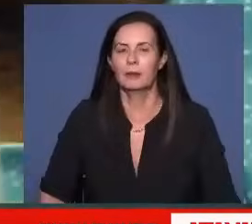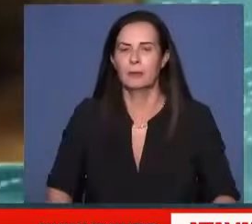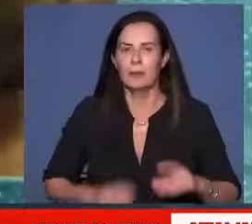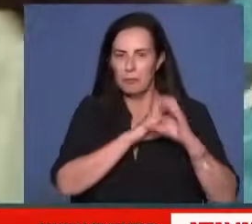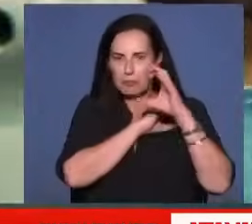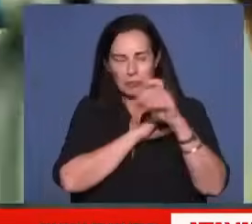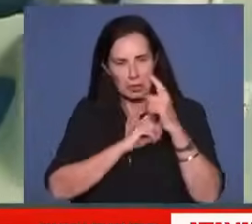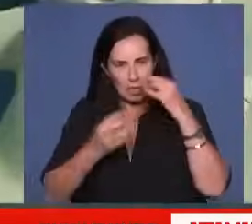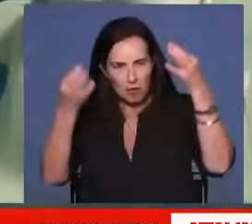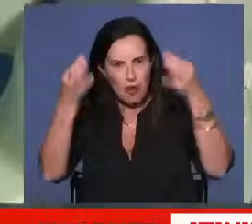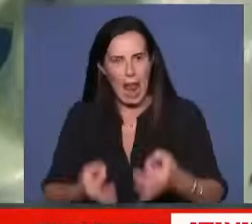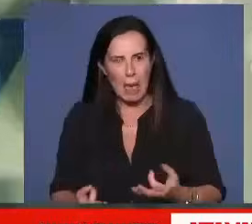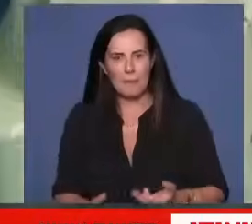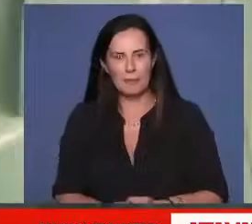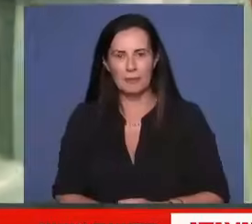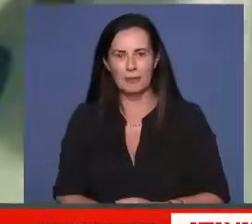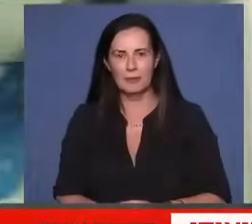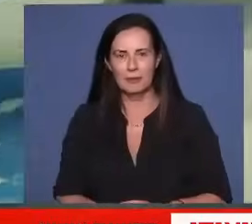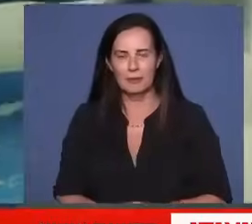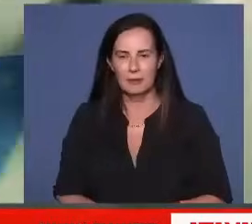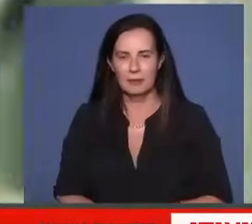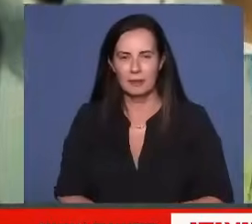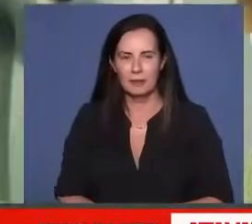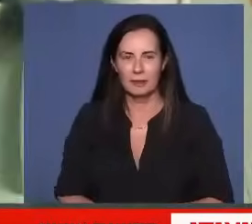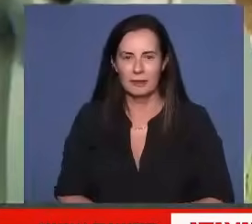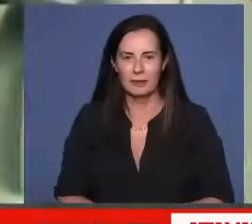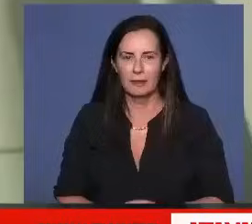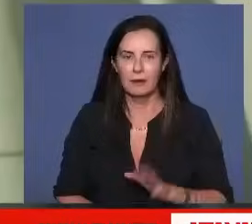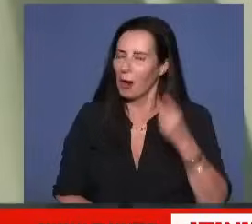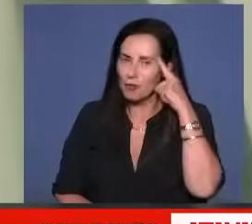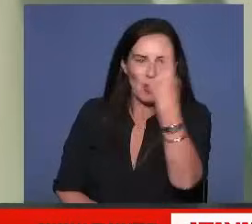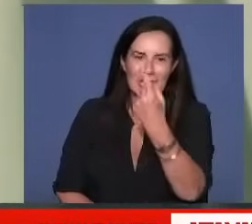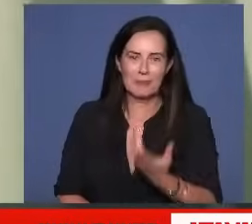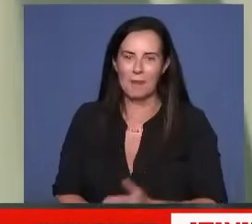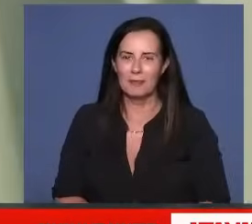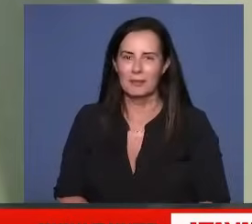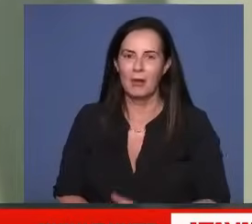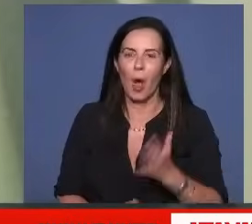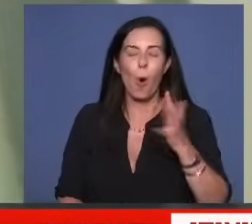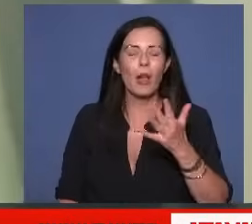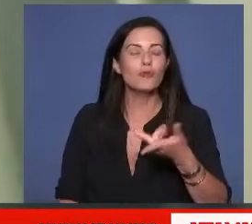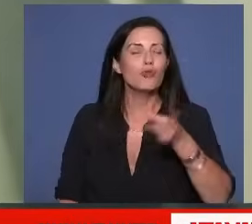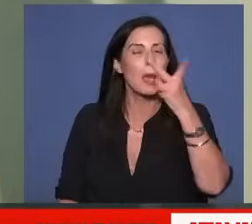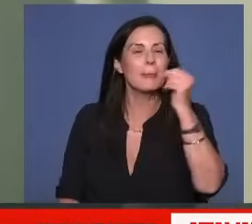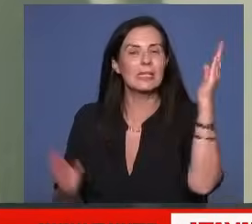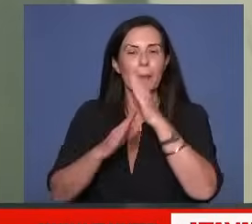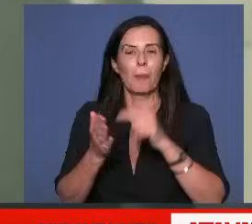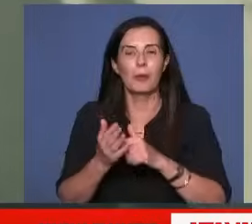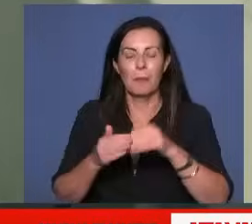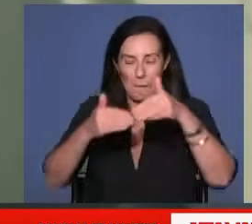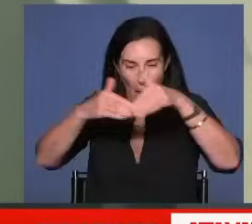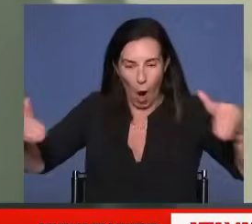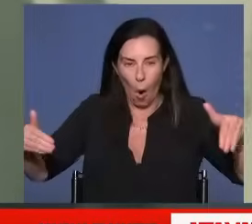אתה משלם. כן, כן. רואים החבלן RPG, מה חשבו לעצמם. היה שם מעל 10 מחבלים שם מאחורי